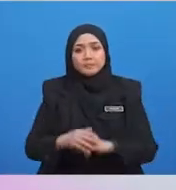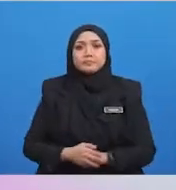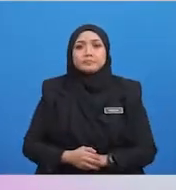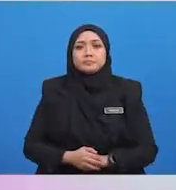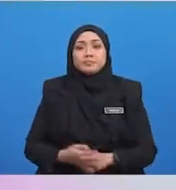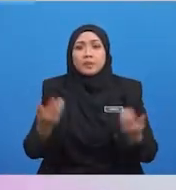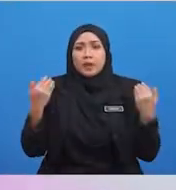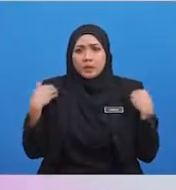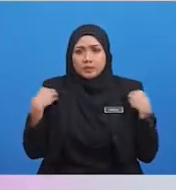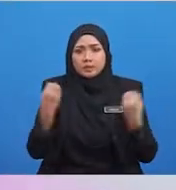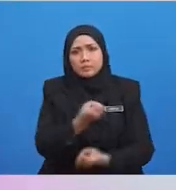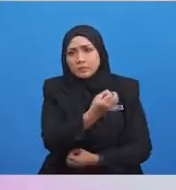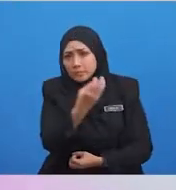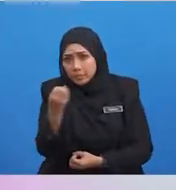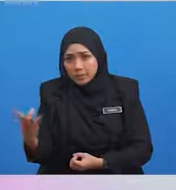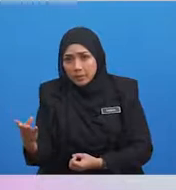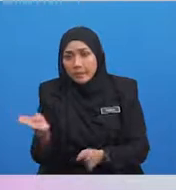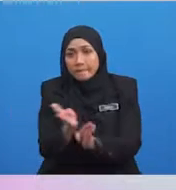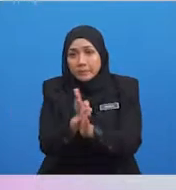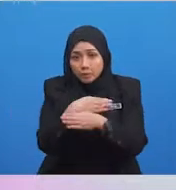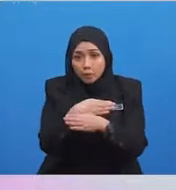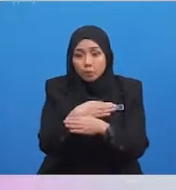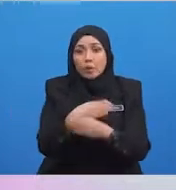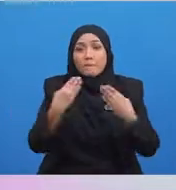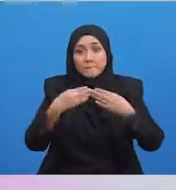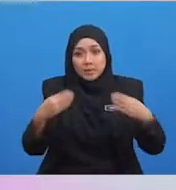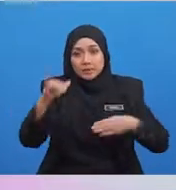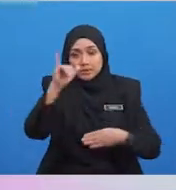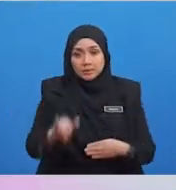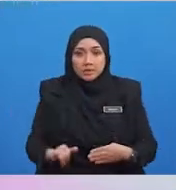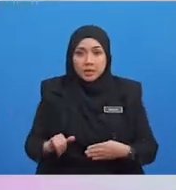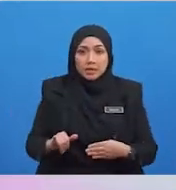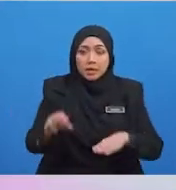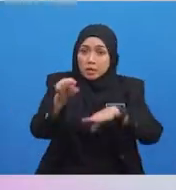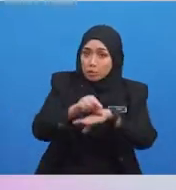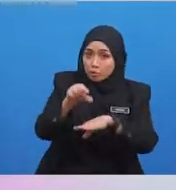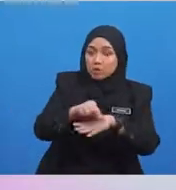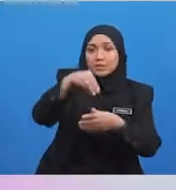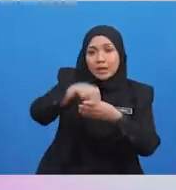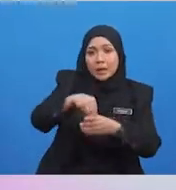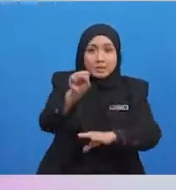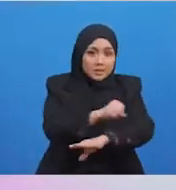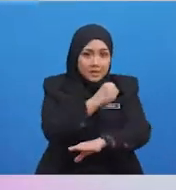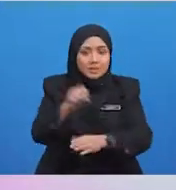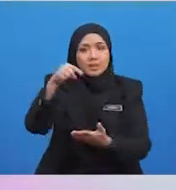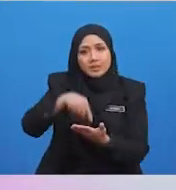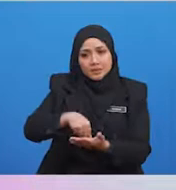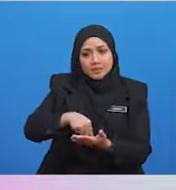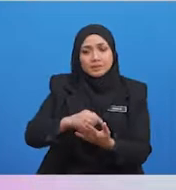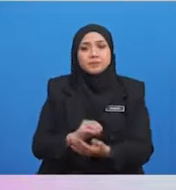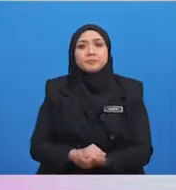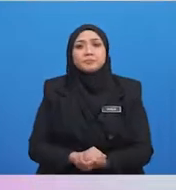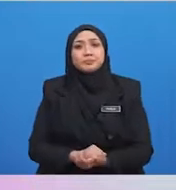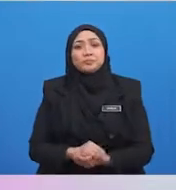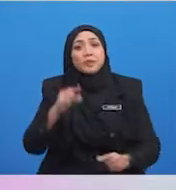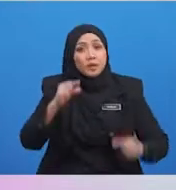Terdapat beberapa bentuk gaya bahasa yang digunakan dalam sajak ini.